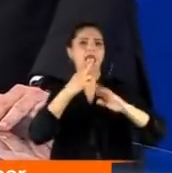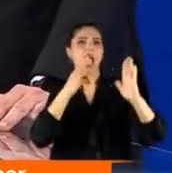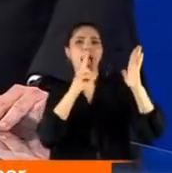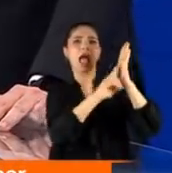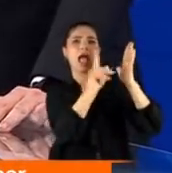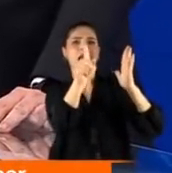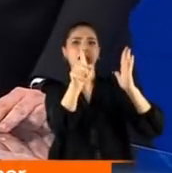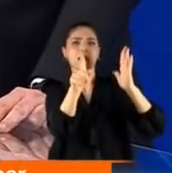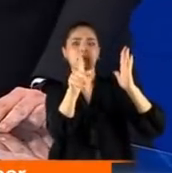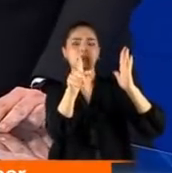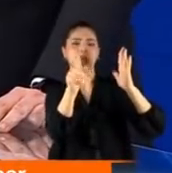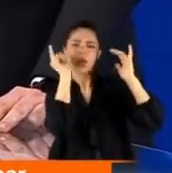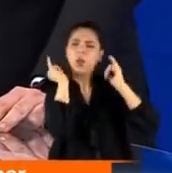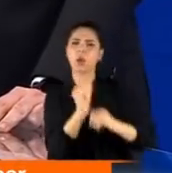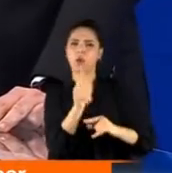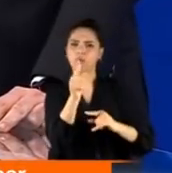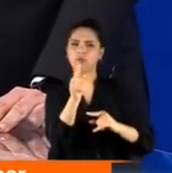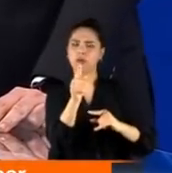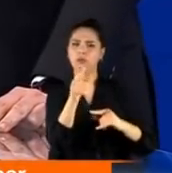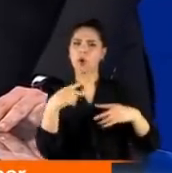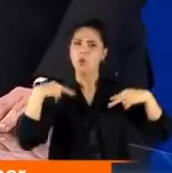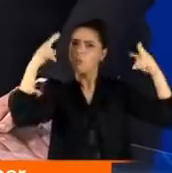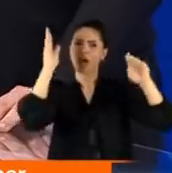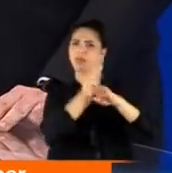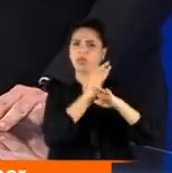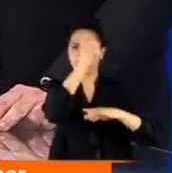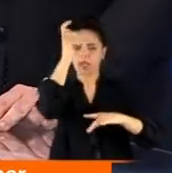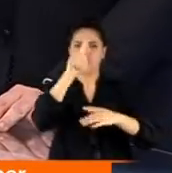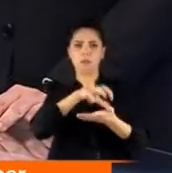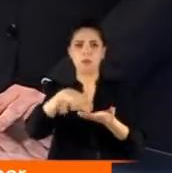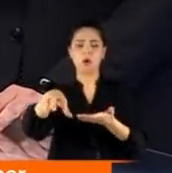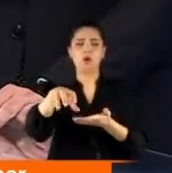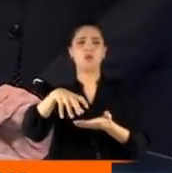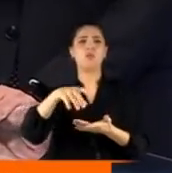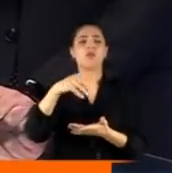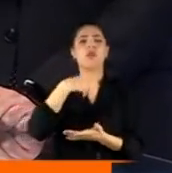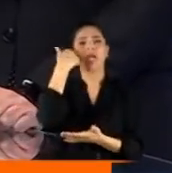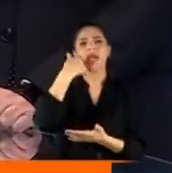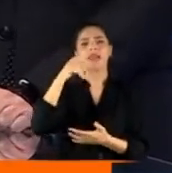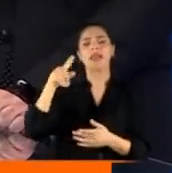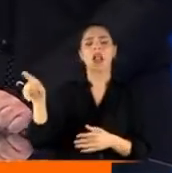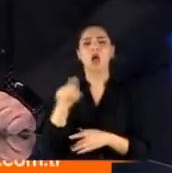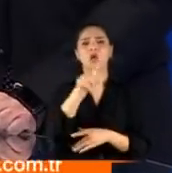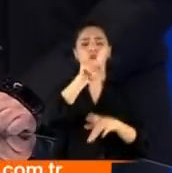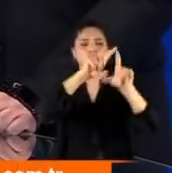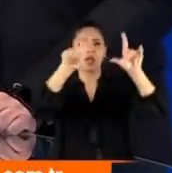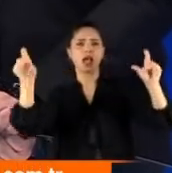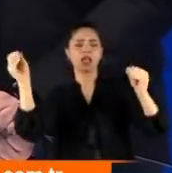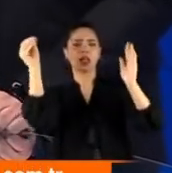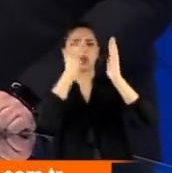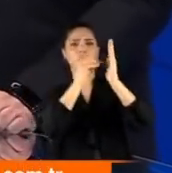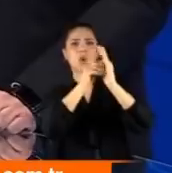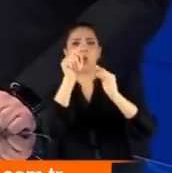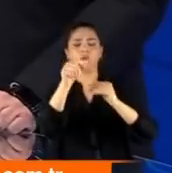ekranda haddini aştı o pulla. Neden? Türkiye'nin bir bölümünü sözde Kürdistan haritasına dahil etti Erbil.